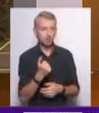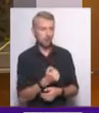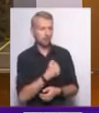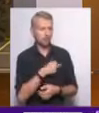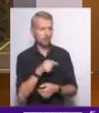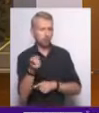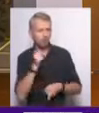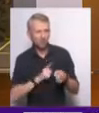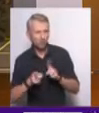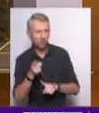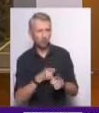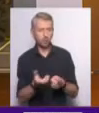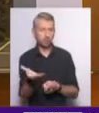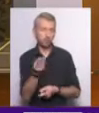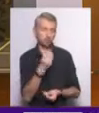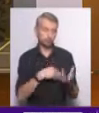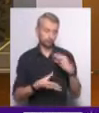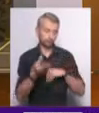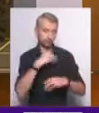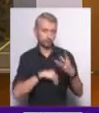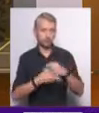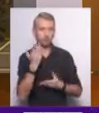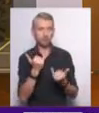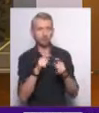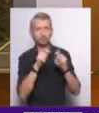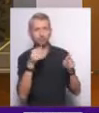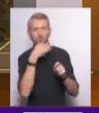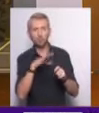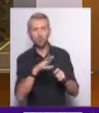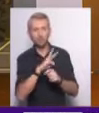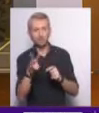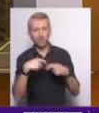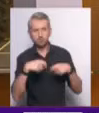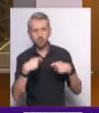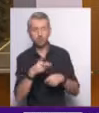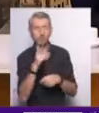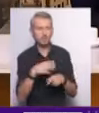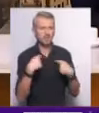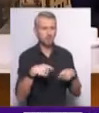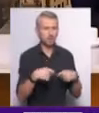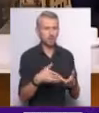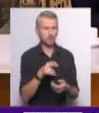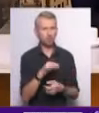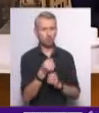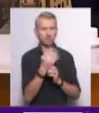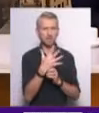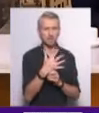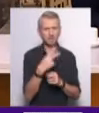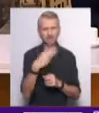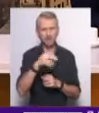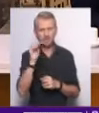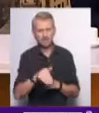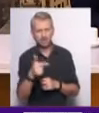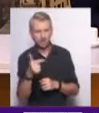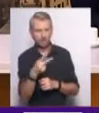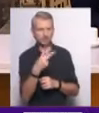цьому отримують надприбутки. Тому що, якщо зараз зайти на будь-який сайт продажу, квартири продаються там по 15-20 тисяч